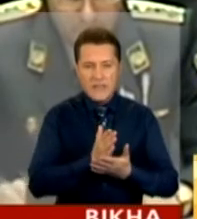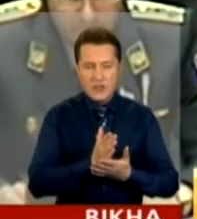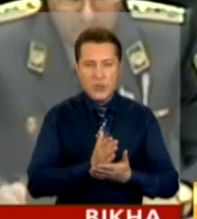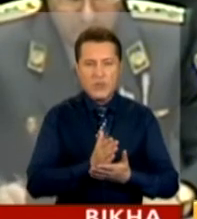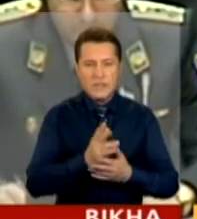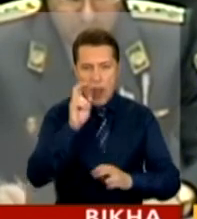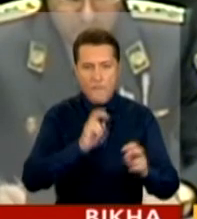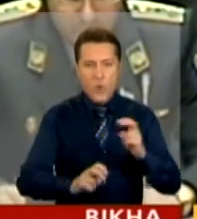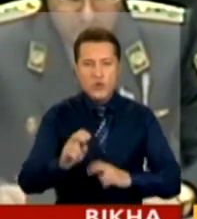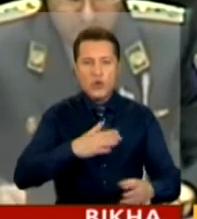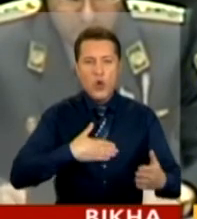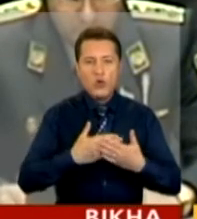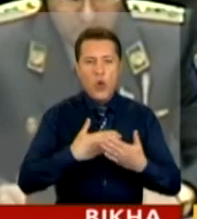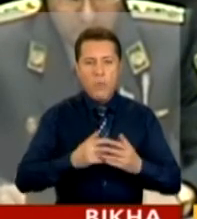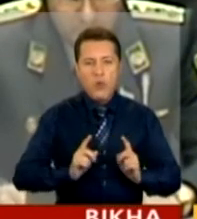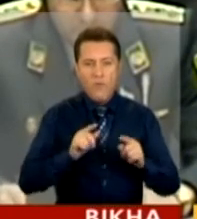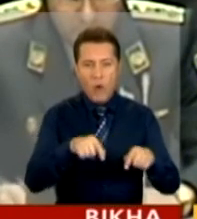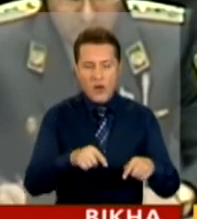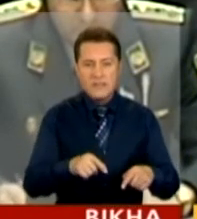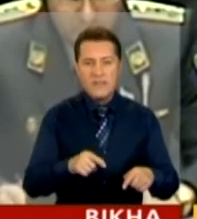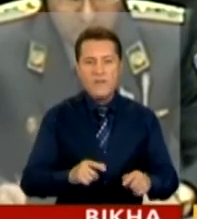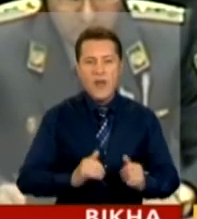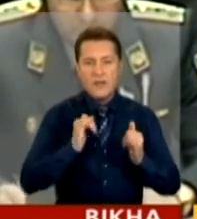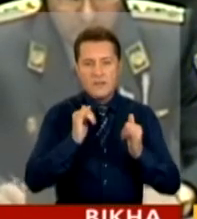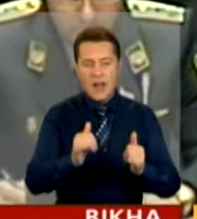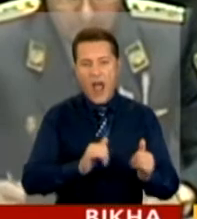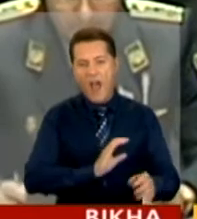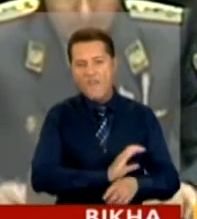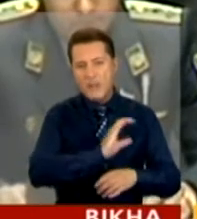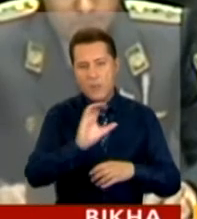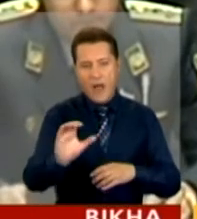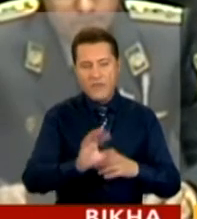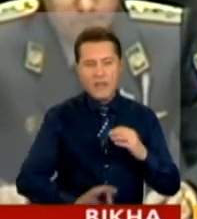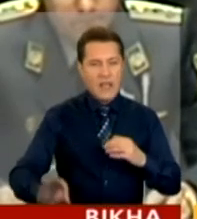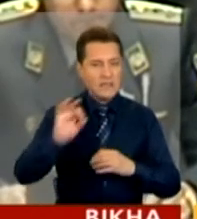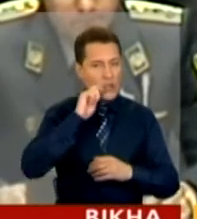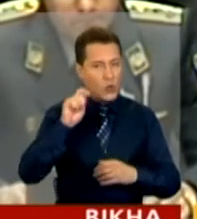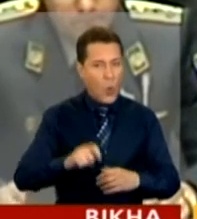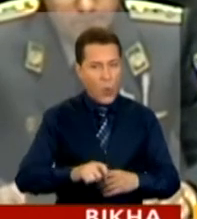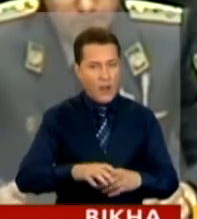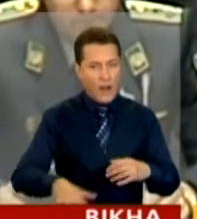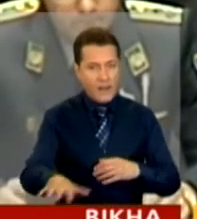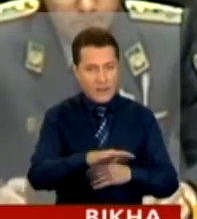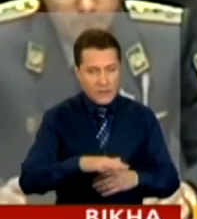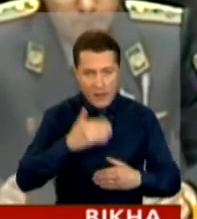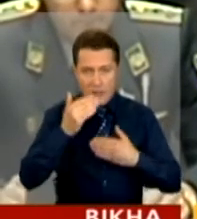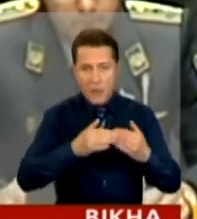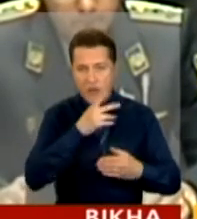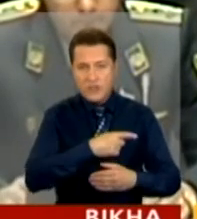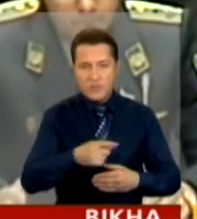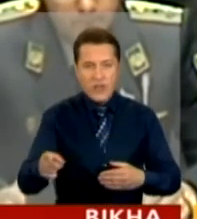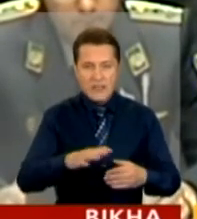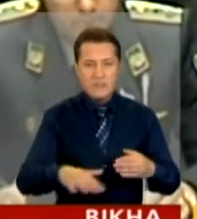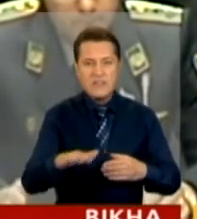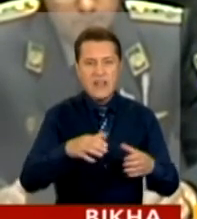пошук добровольців для відправки на схід України. Найближчим часом з таборів